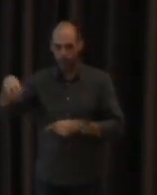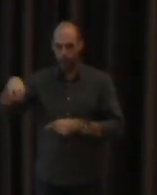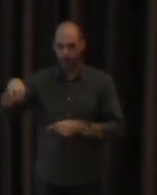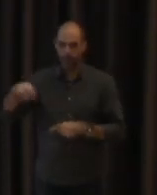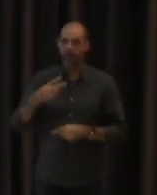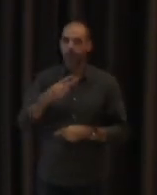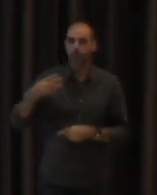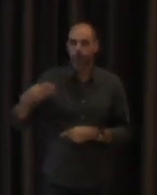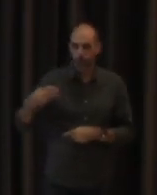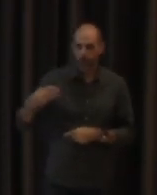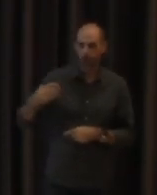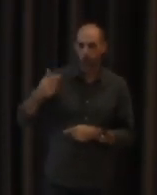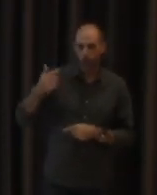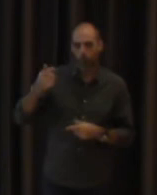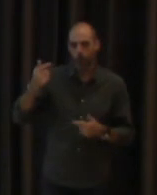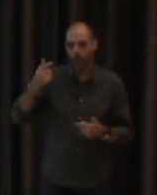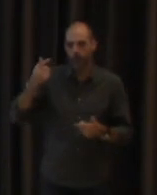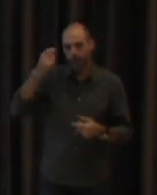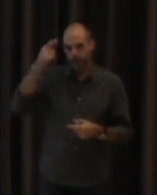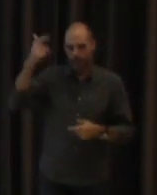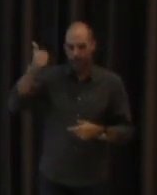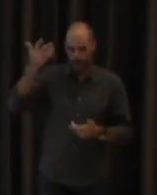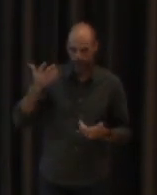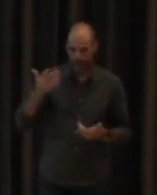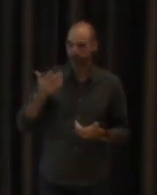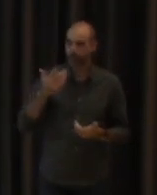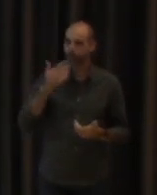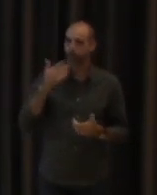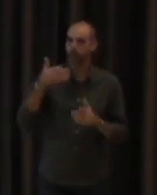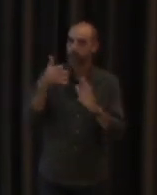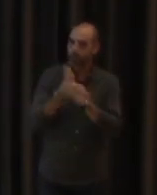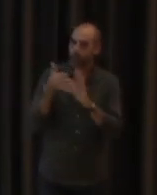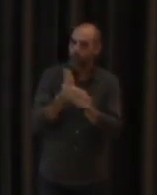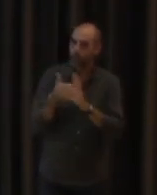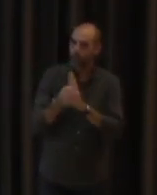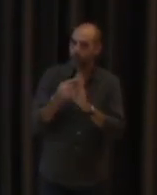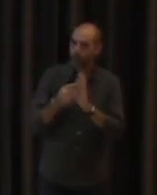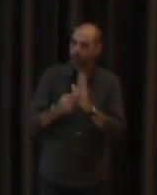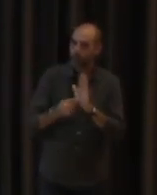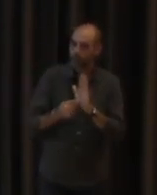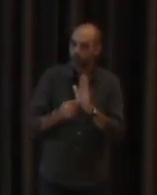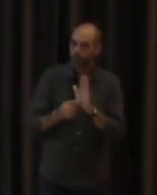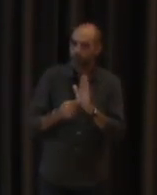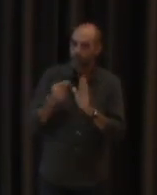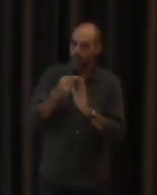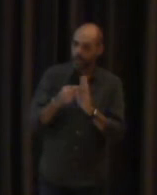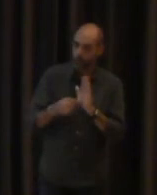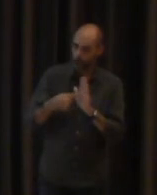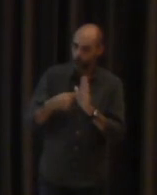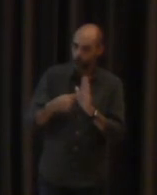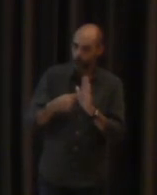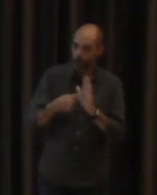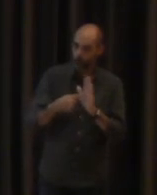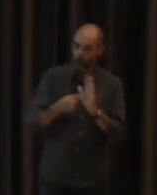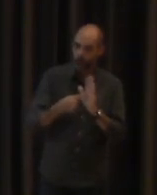mica més d'abstracció, perquè les instruccions són part del medicament, sí, però d'una manera laxa, però bé,